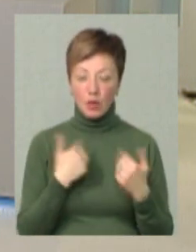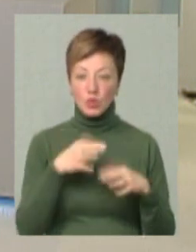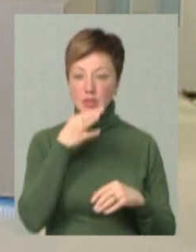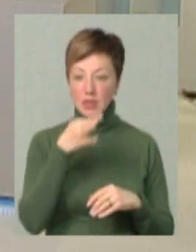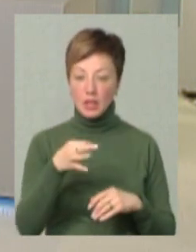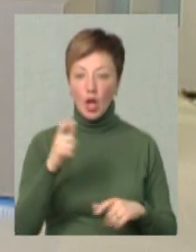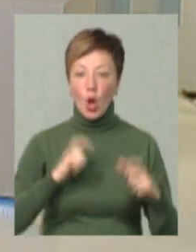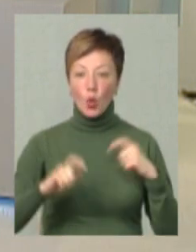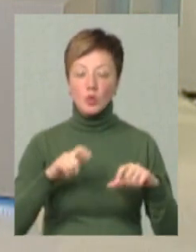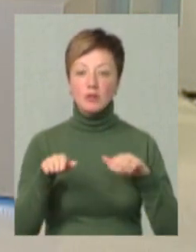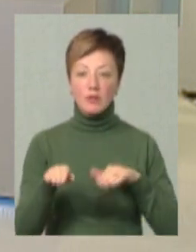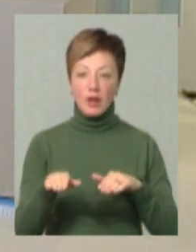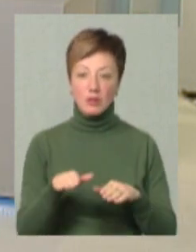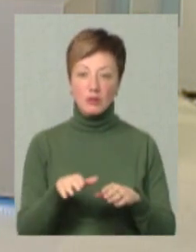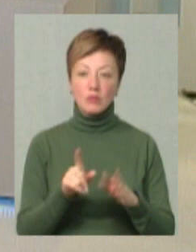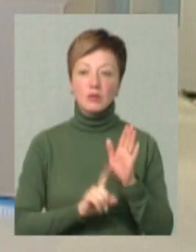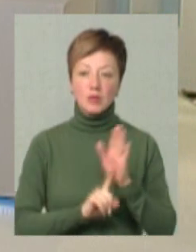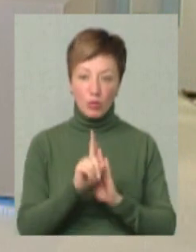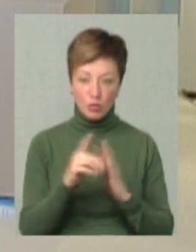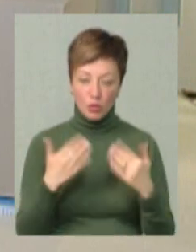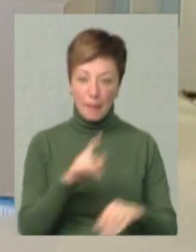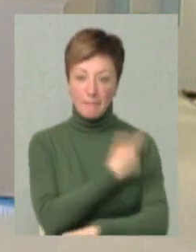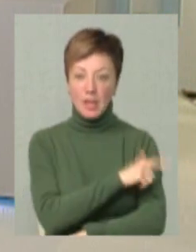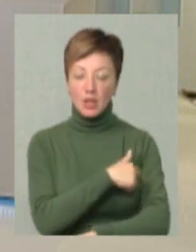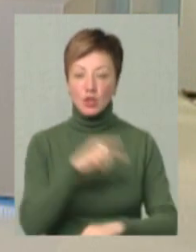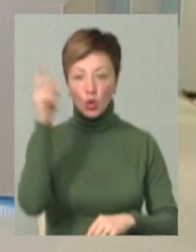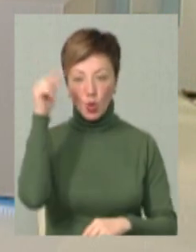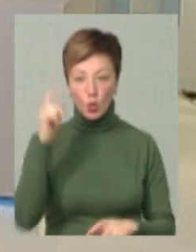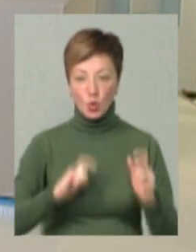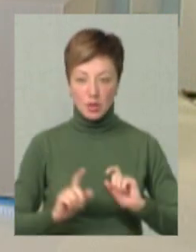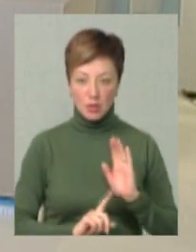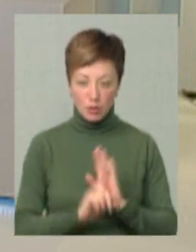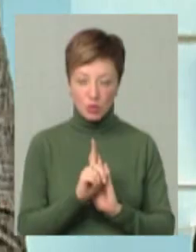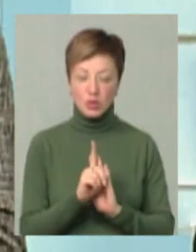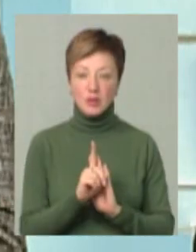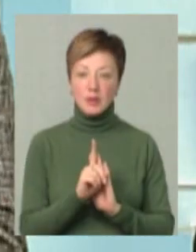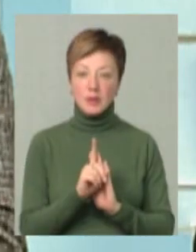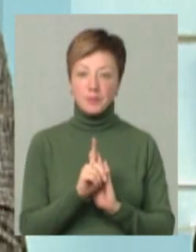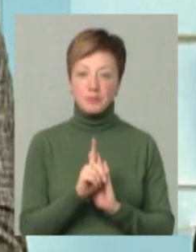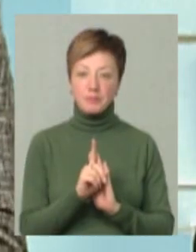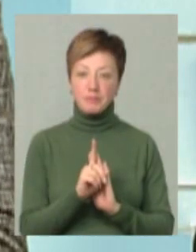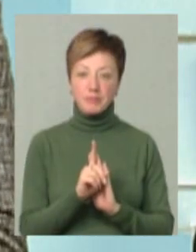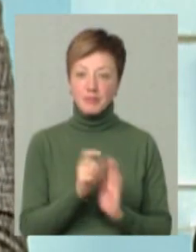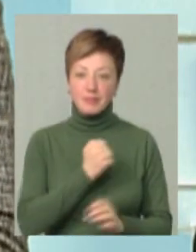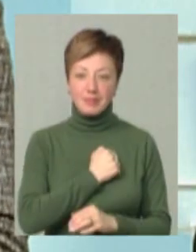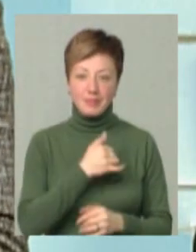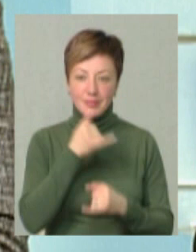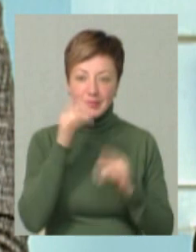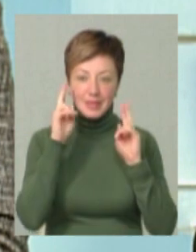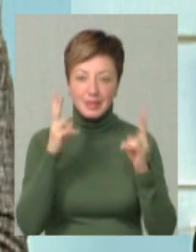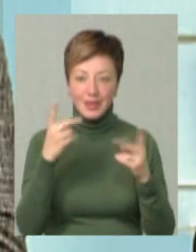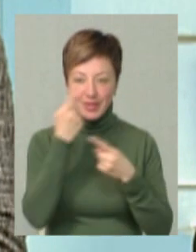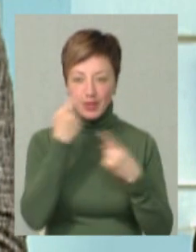що курси швачок, вони запущені, медичні курси, вони вже запущені. І скільки там людей? На жаль, не володію